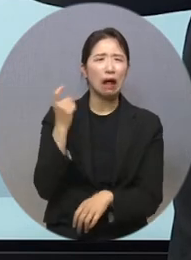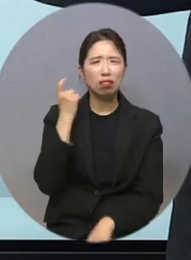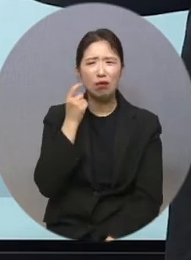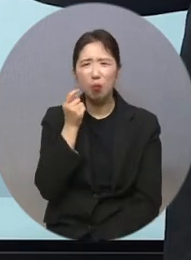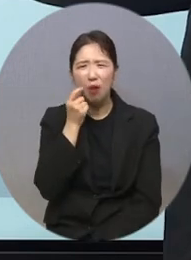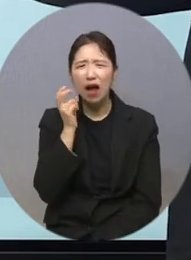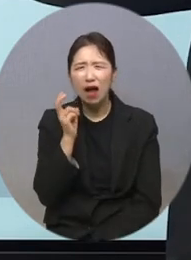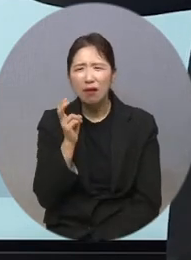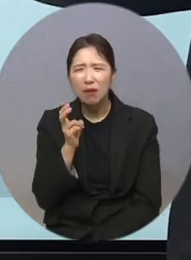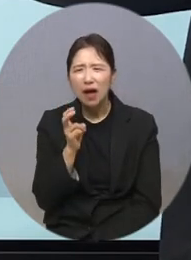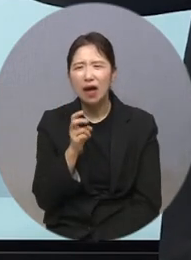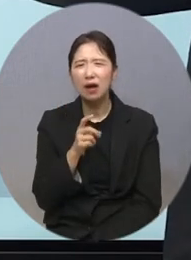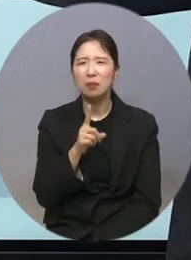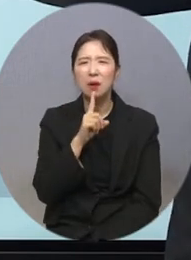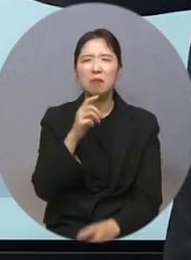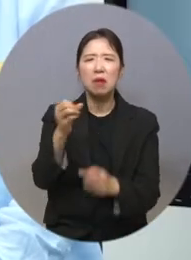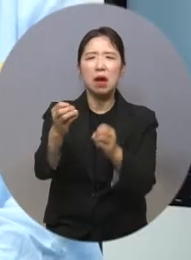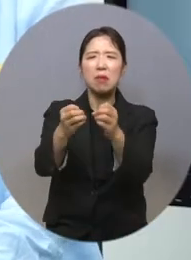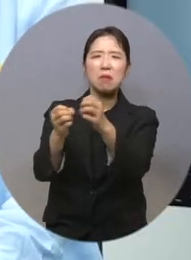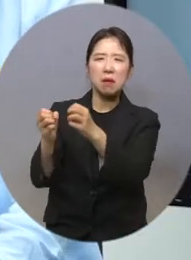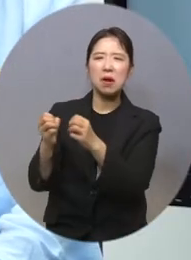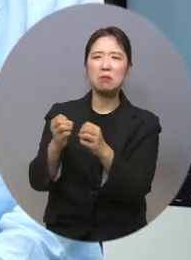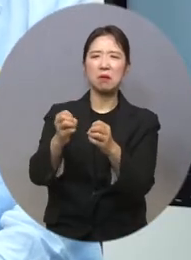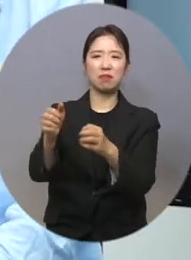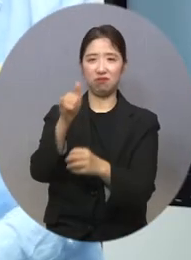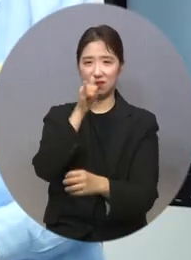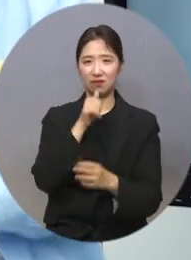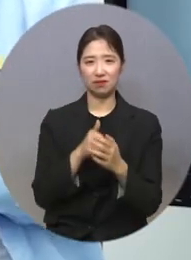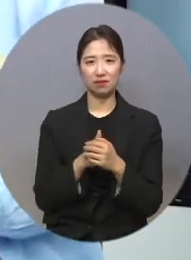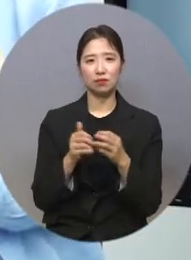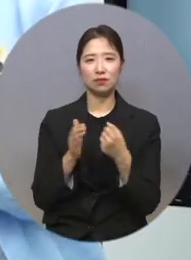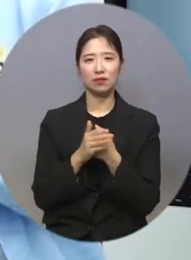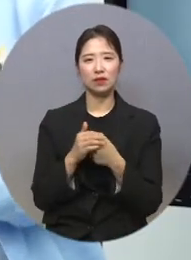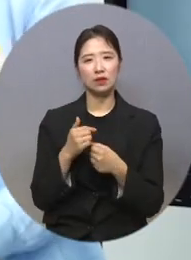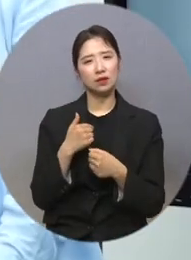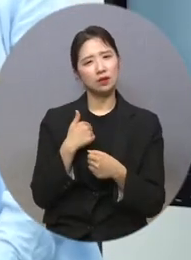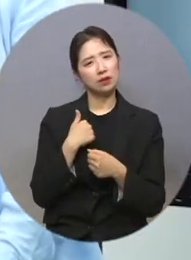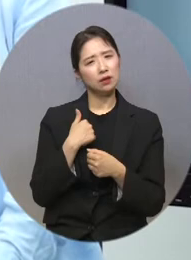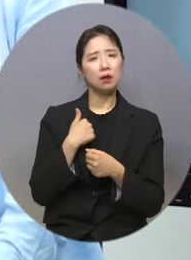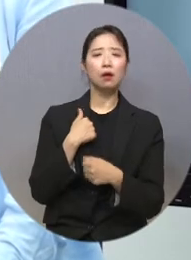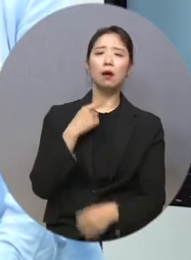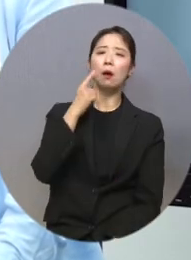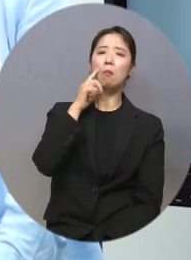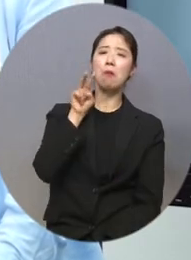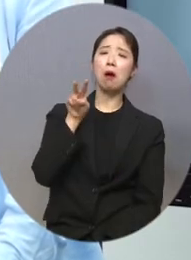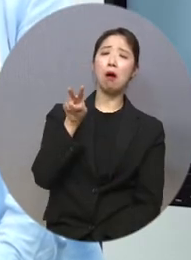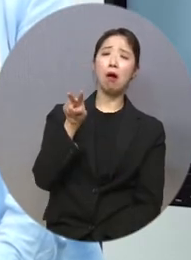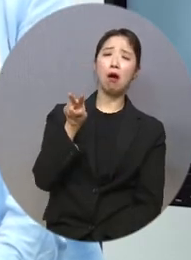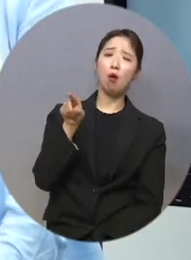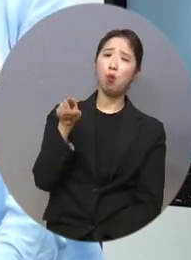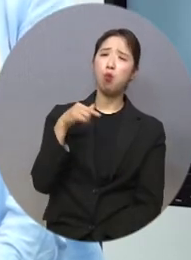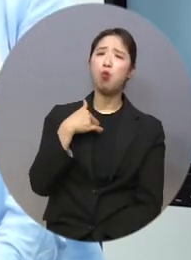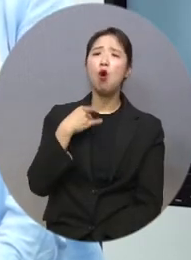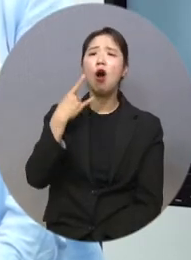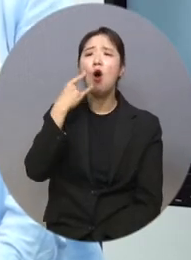듣는갑다. 못 듣는갑다. 이런 거예요. 그래서 저는 뭐 이렇게 쳐다보는데 옷이 엄마 옷이에요. 우리